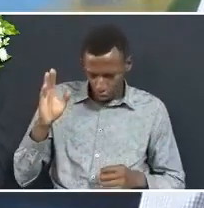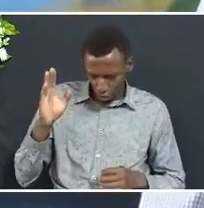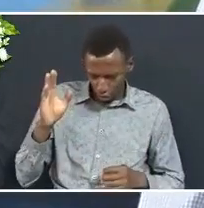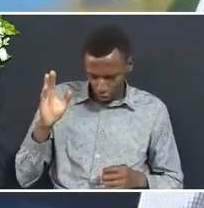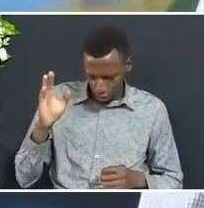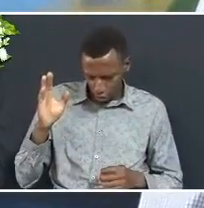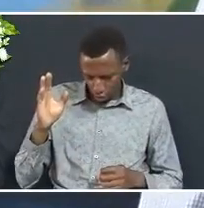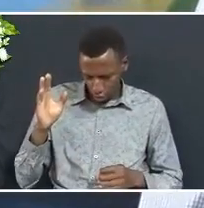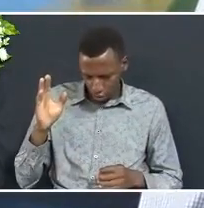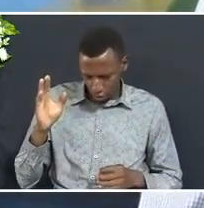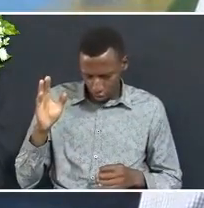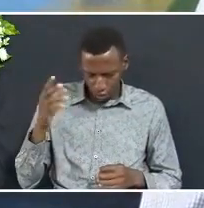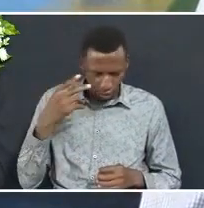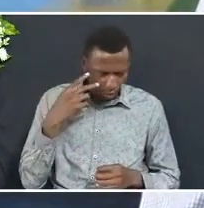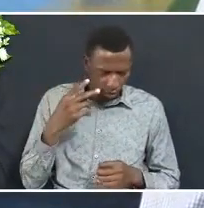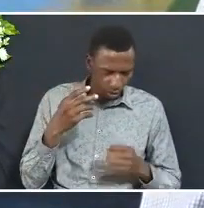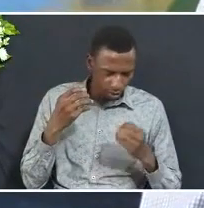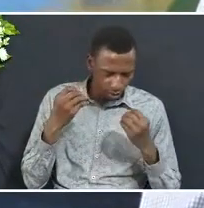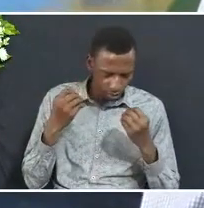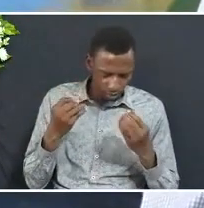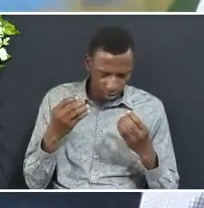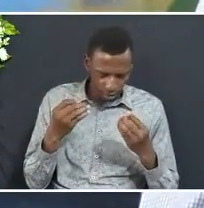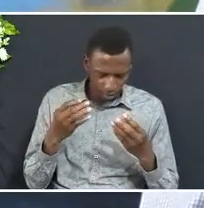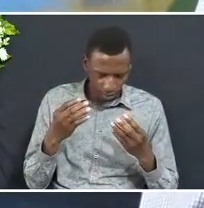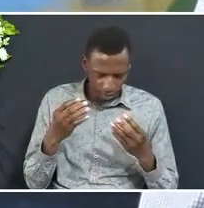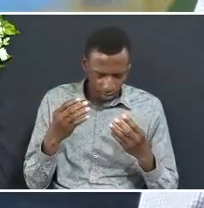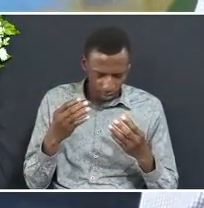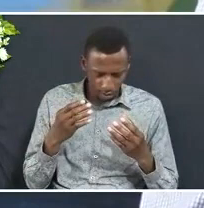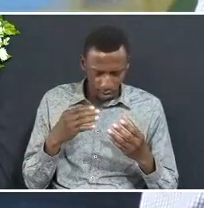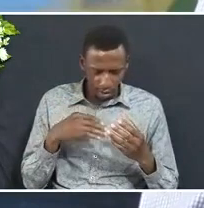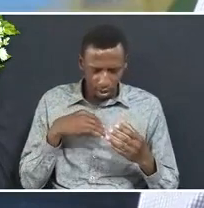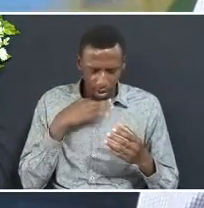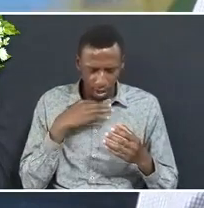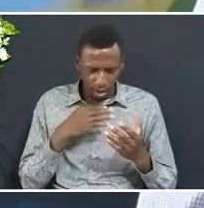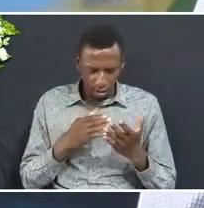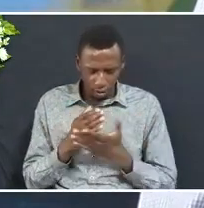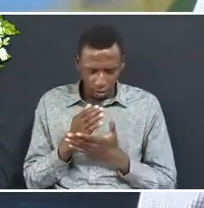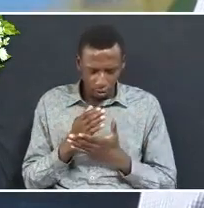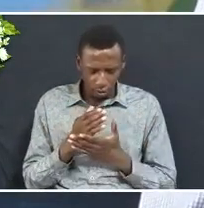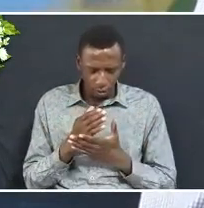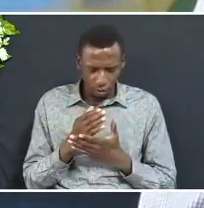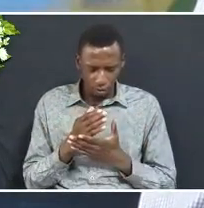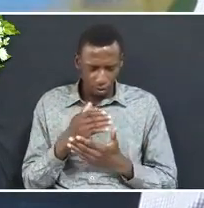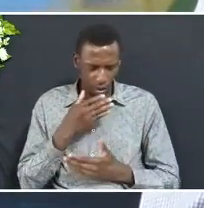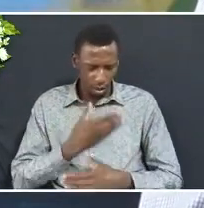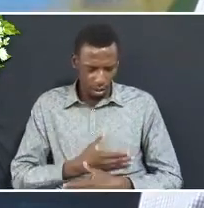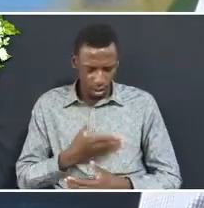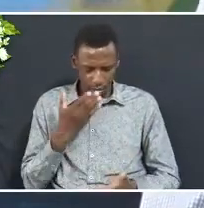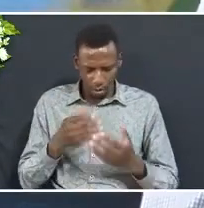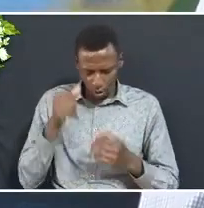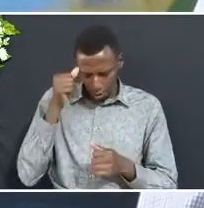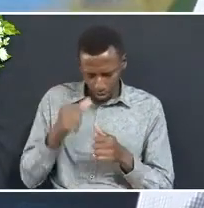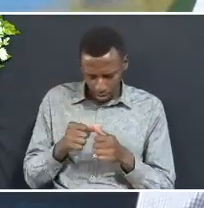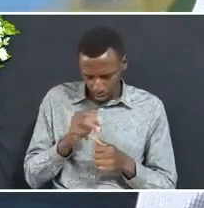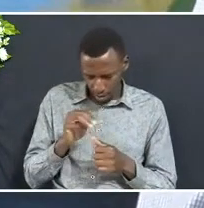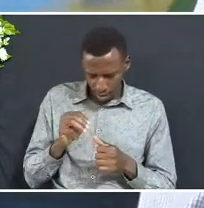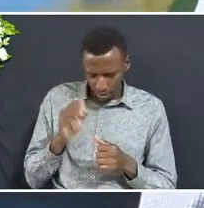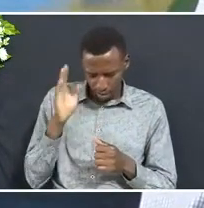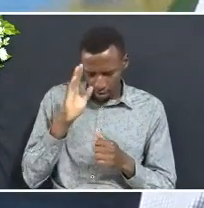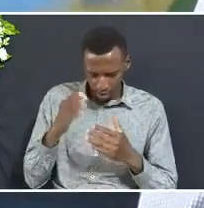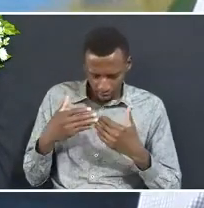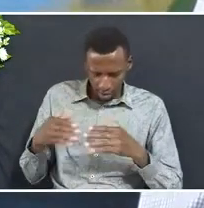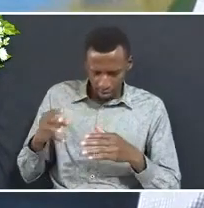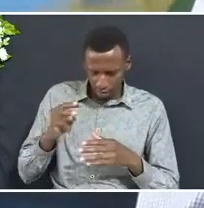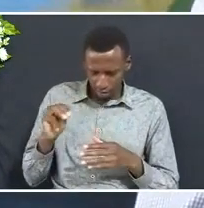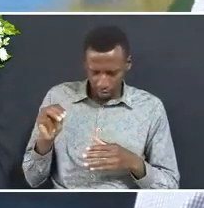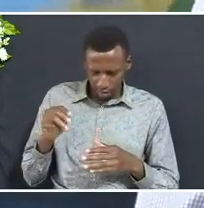Tunaweza kuona ya kwamba wengi wanakufa kwa ajili ya njaa. Uweze kuwakumbuka Mwenyezi Mungu, usiwaache. Utukumbuke